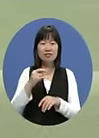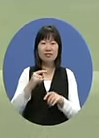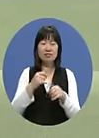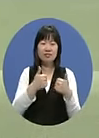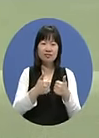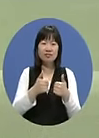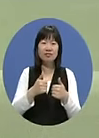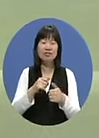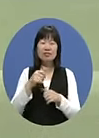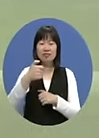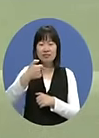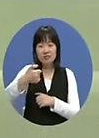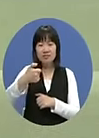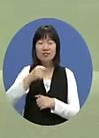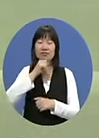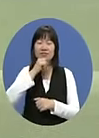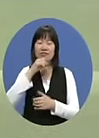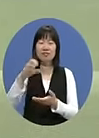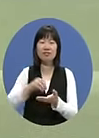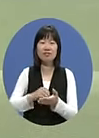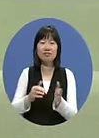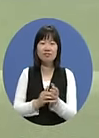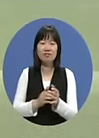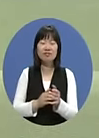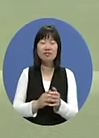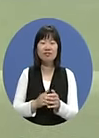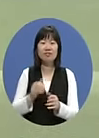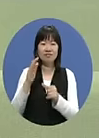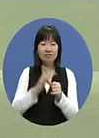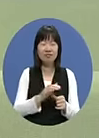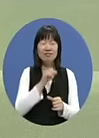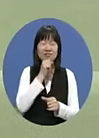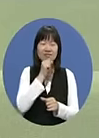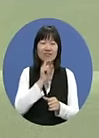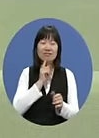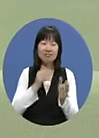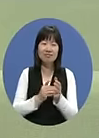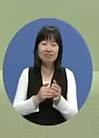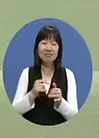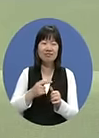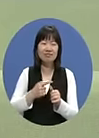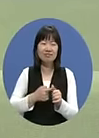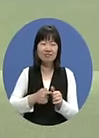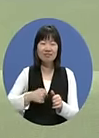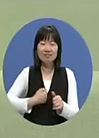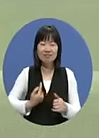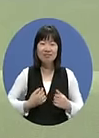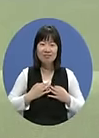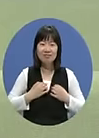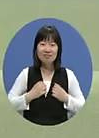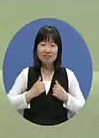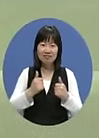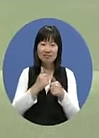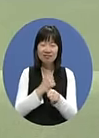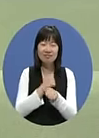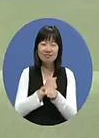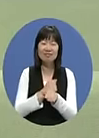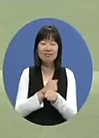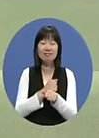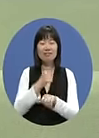50점을 받았어요. 50점? 네. 낙제점수네. 네. 네, 그래서 이제 나름대로 한다고 했는데 그렇게 나와서 이제